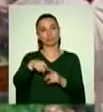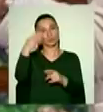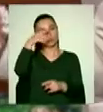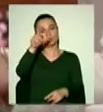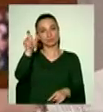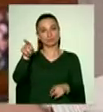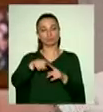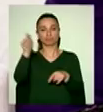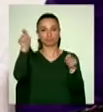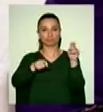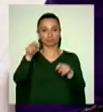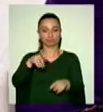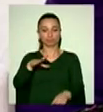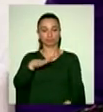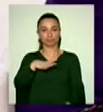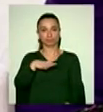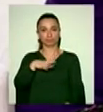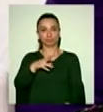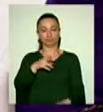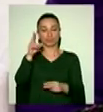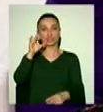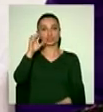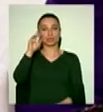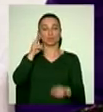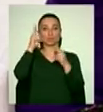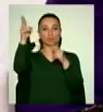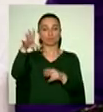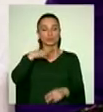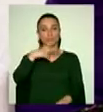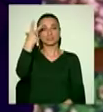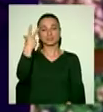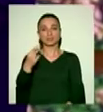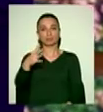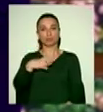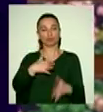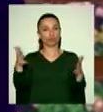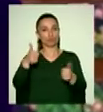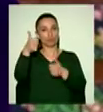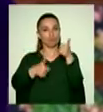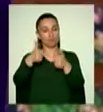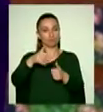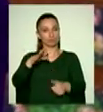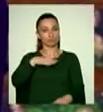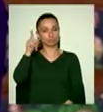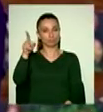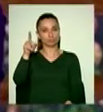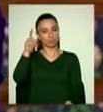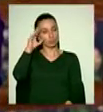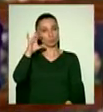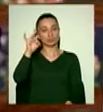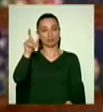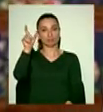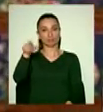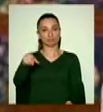ხვები ჩამოვიდნენ აქედან, იქ კიშინევში და სამი დღე იყო დიდი კონკურსი. ხო და ბატონო